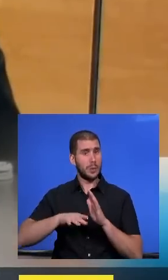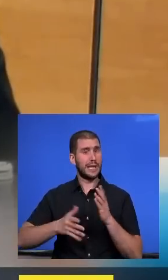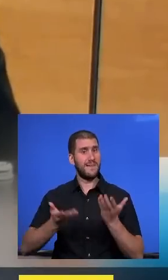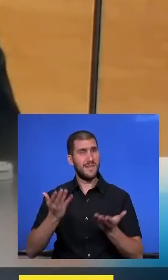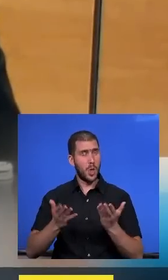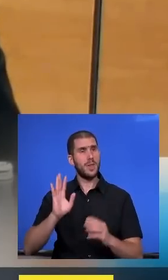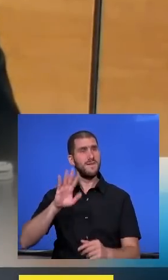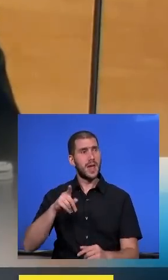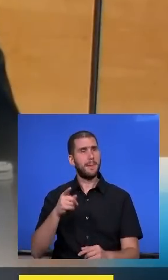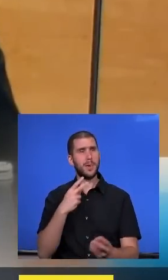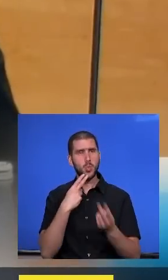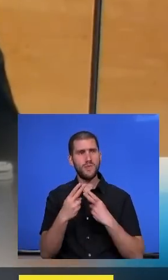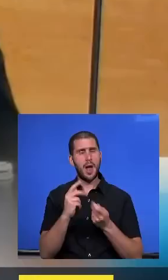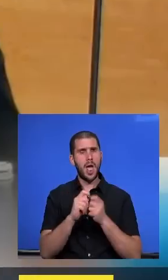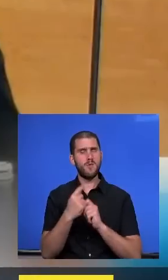התייחסות